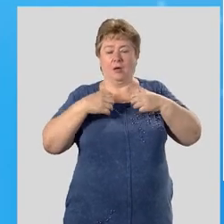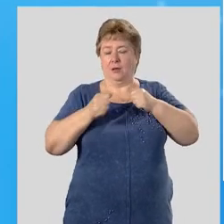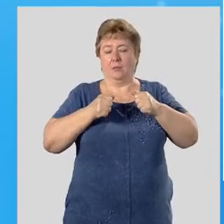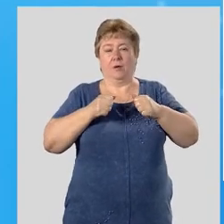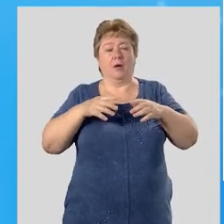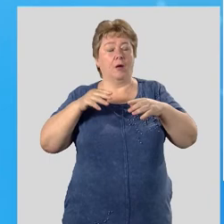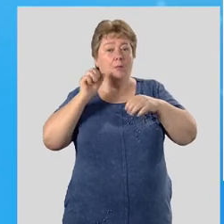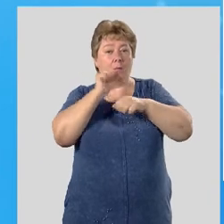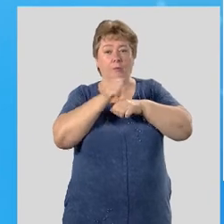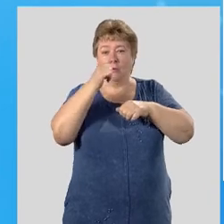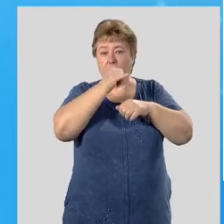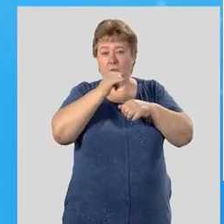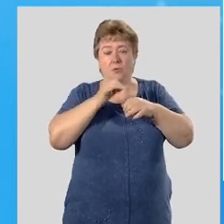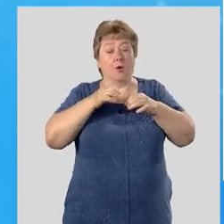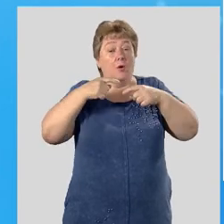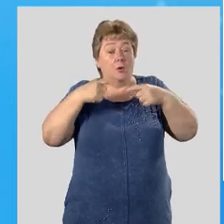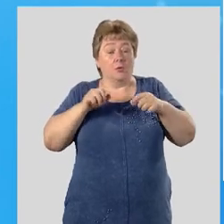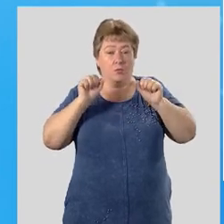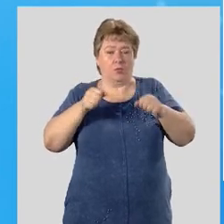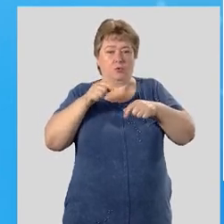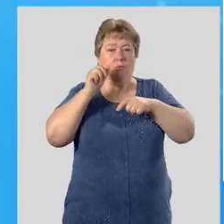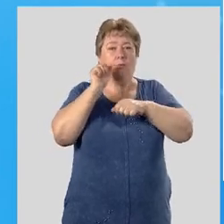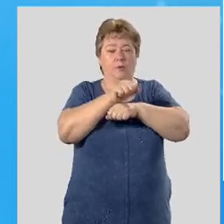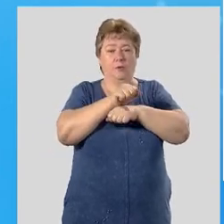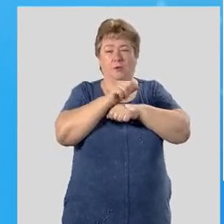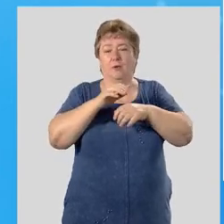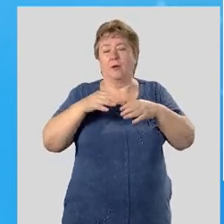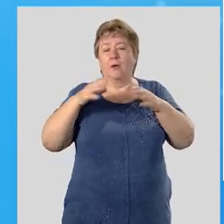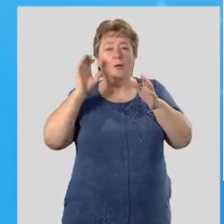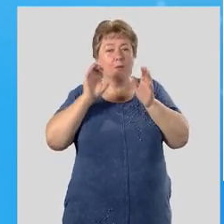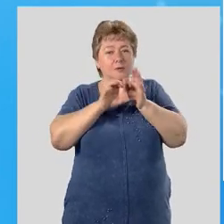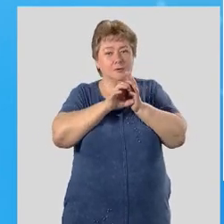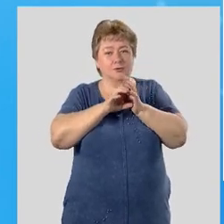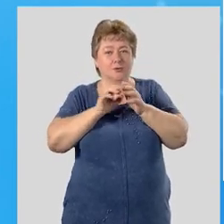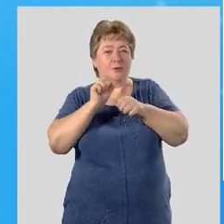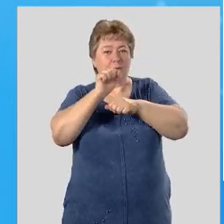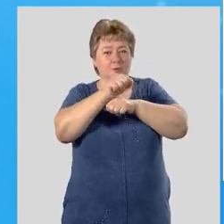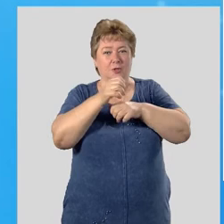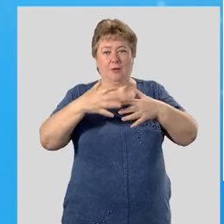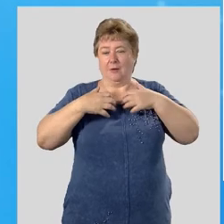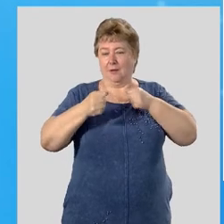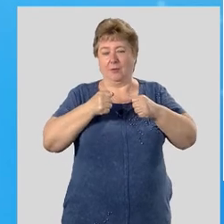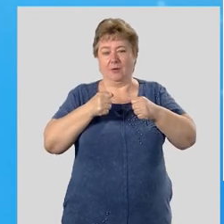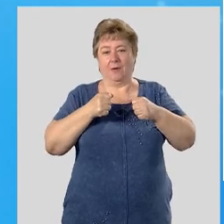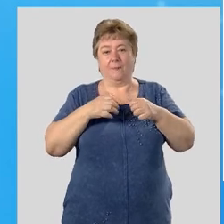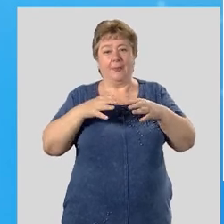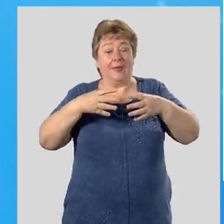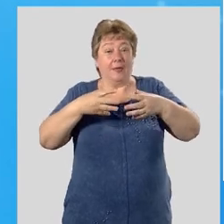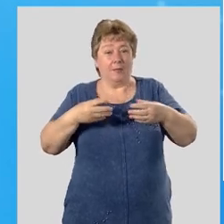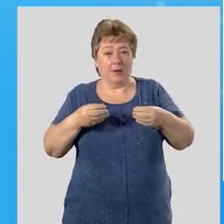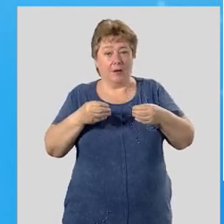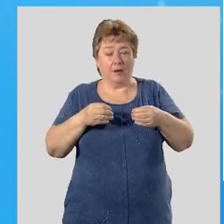ее одолеть, хотя любой может ее победить. Податливая побеждает крепкая,